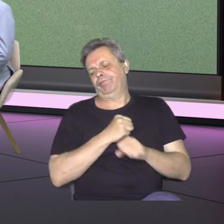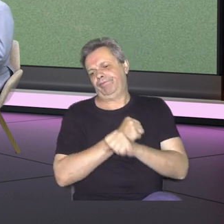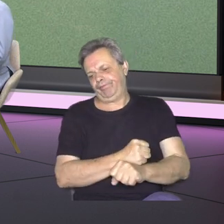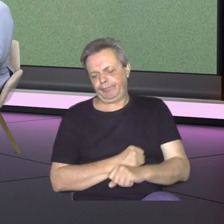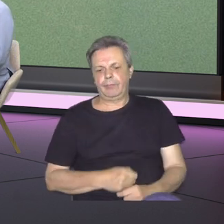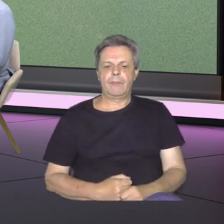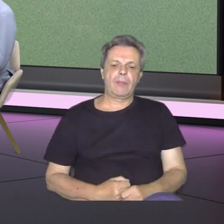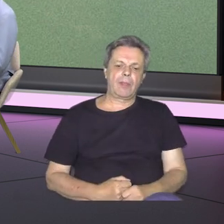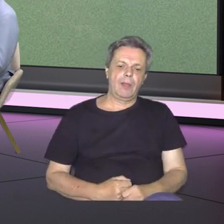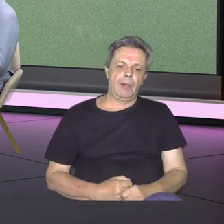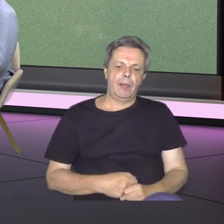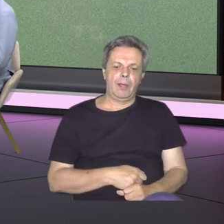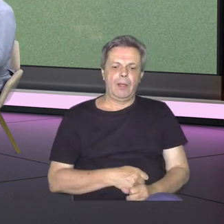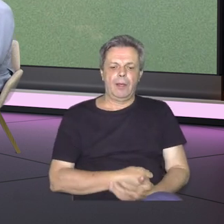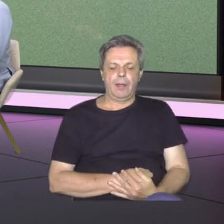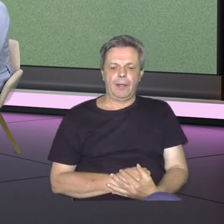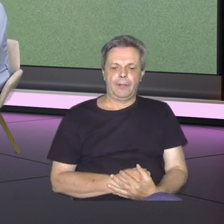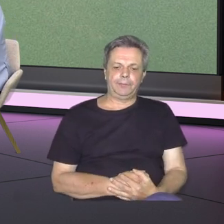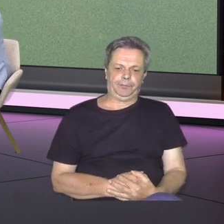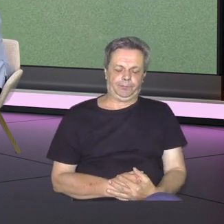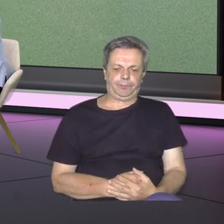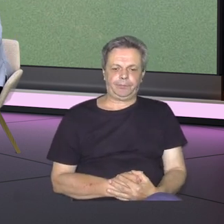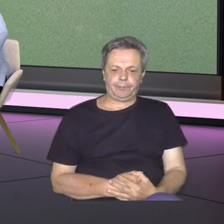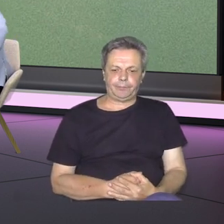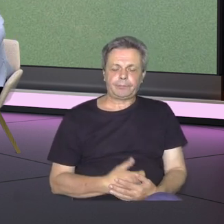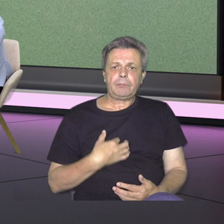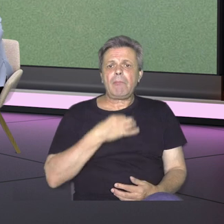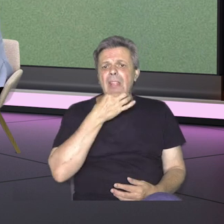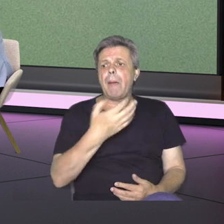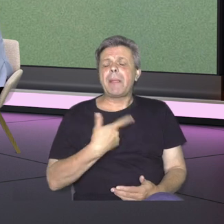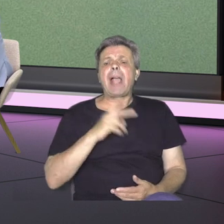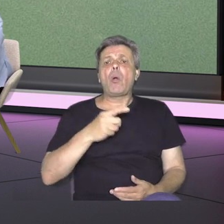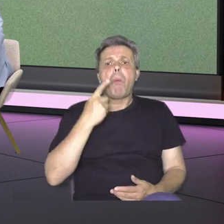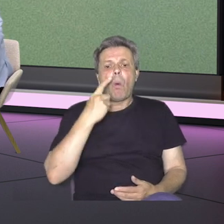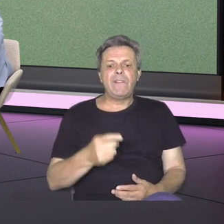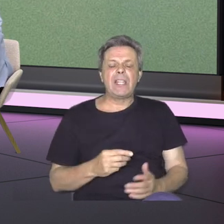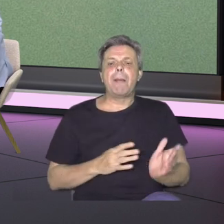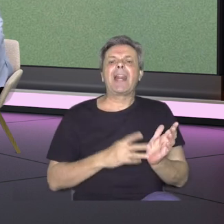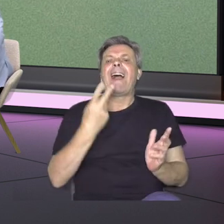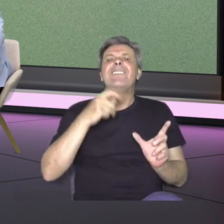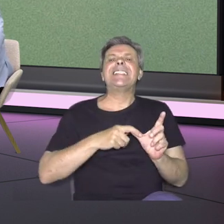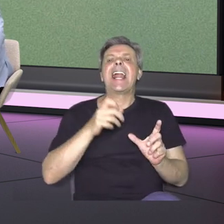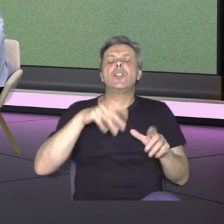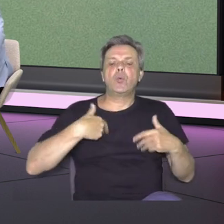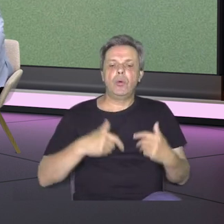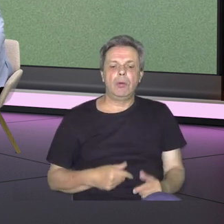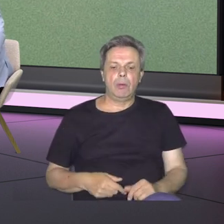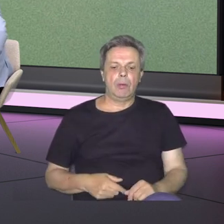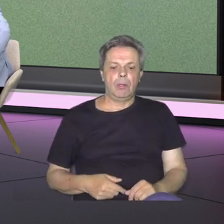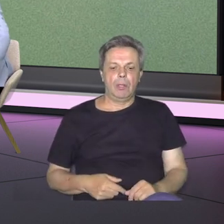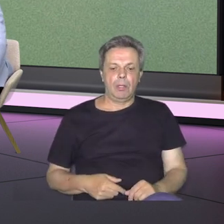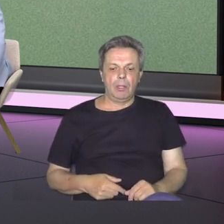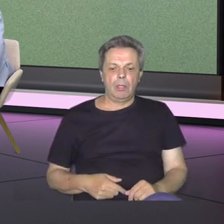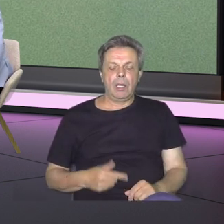Na kraju nikad ne dužan. I do, samo to moram reći. I pitam ja kako mogu vidjeti Marka Veselicu.